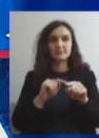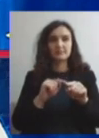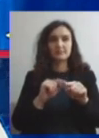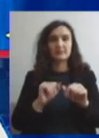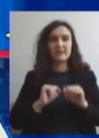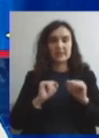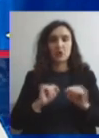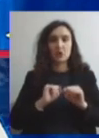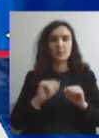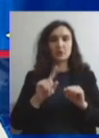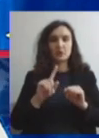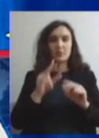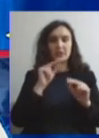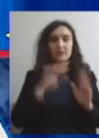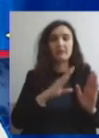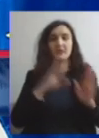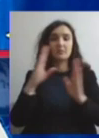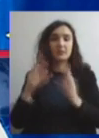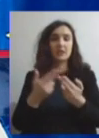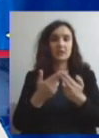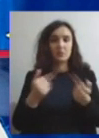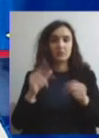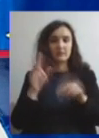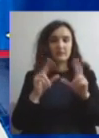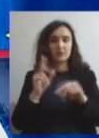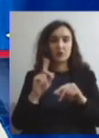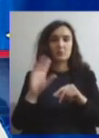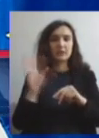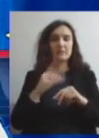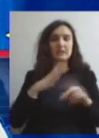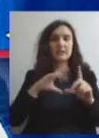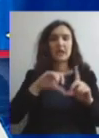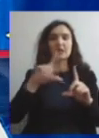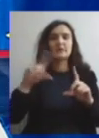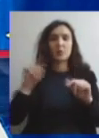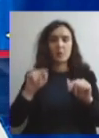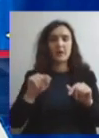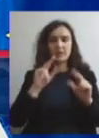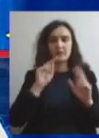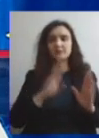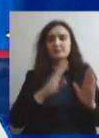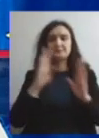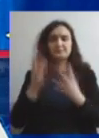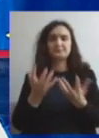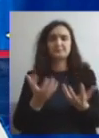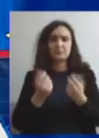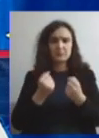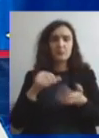რომ გადაგვევადებინა და რა თქმა უნდა ვთვლი რომ თელმა საქართველოს ამ გადავადებაში მიიღო წვლილი